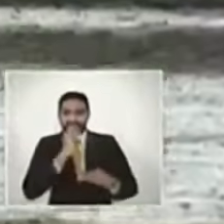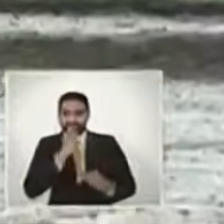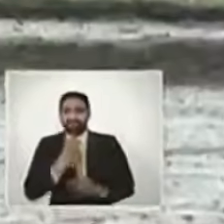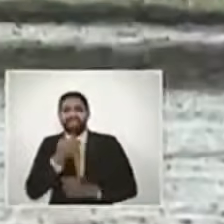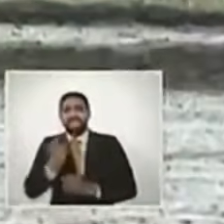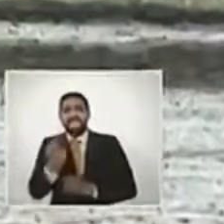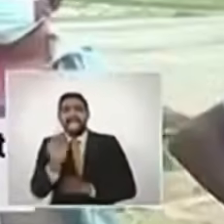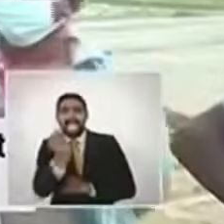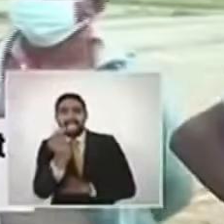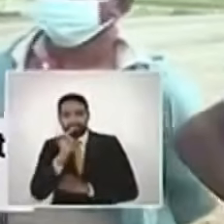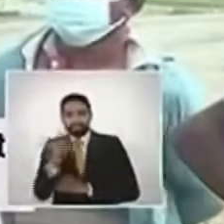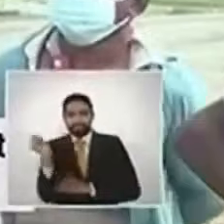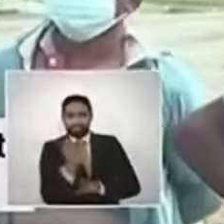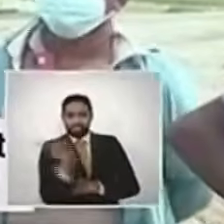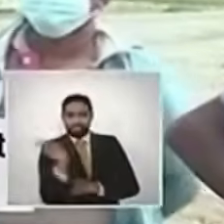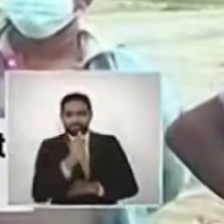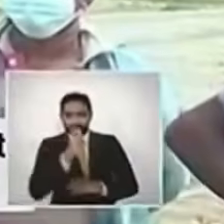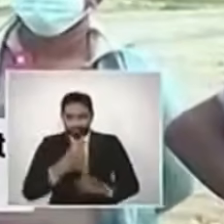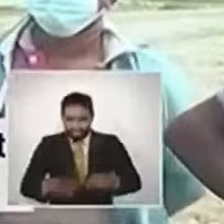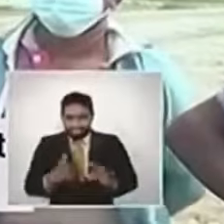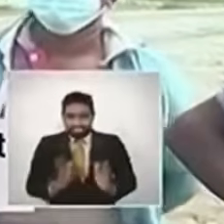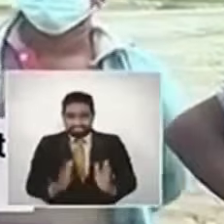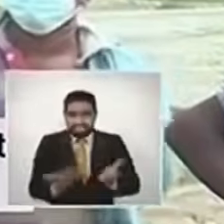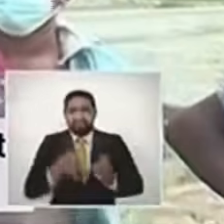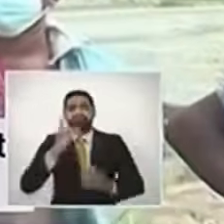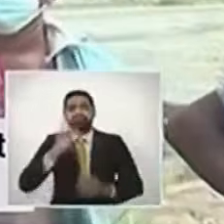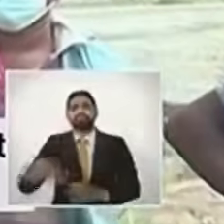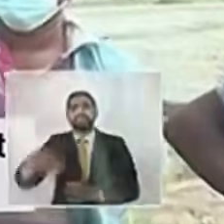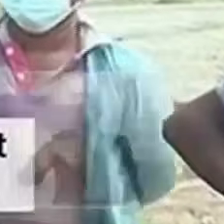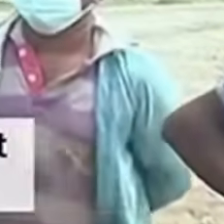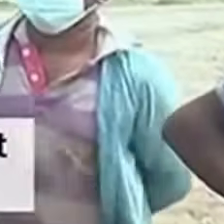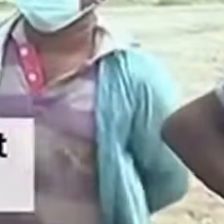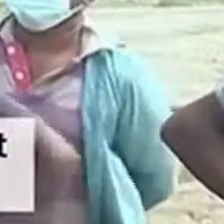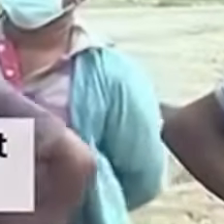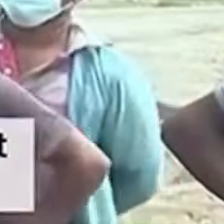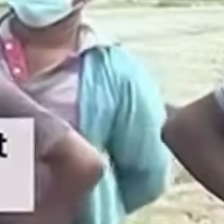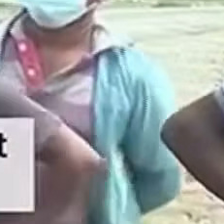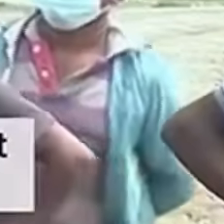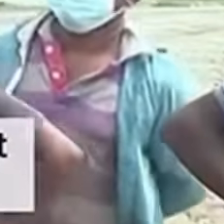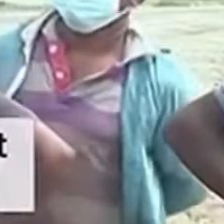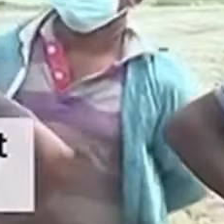any fertilizer. මේ වෙනකන් ආණ්ඩුවෙන් දෙනවා කියපු නැනෝ නයිට්‍රජන්වත් කිසිම